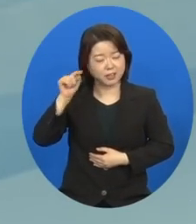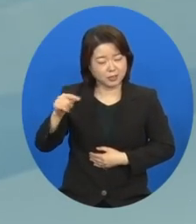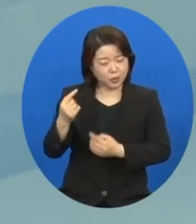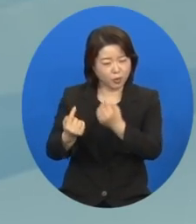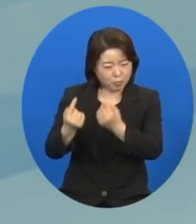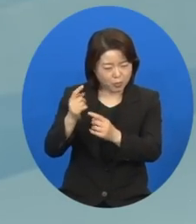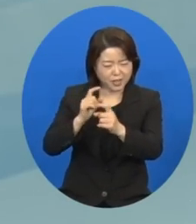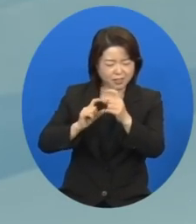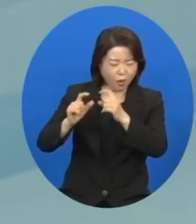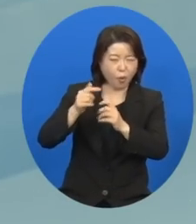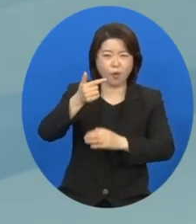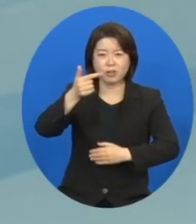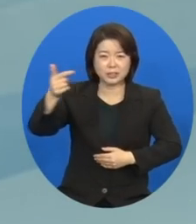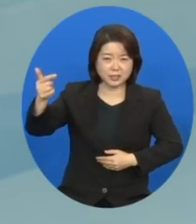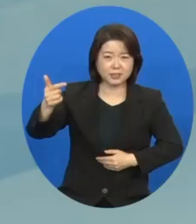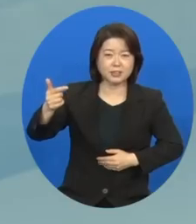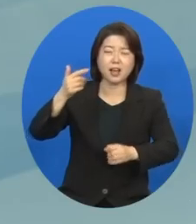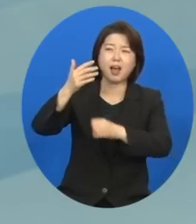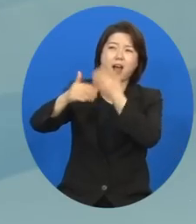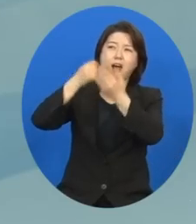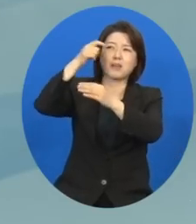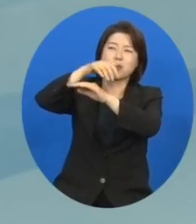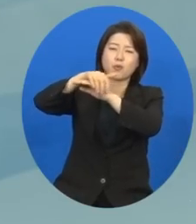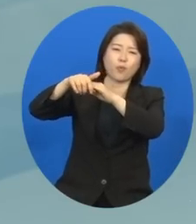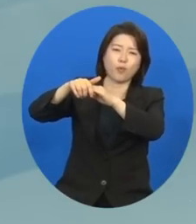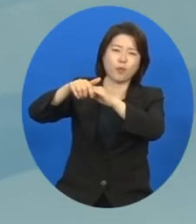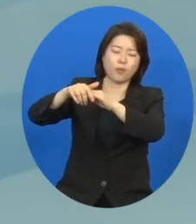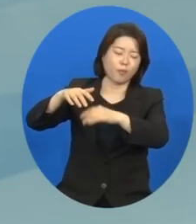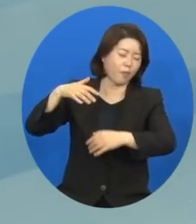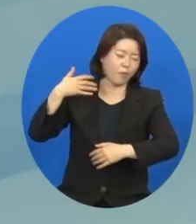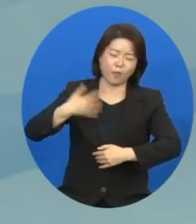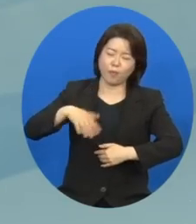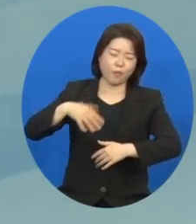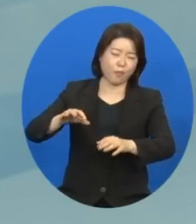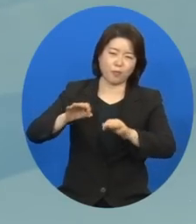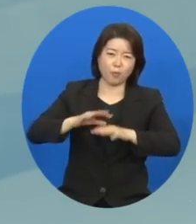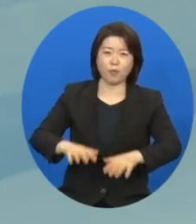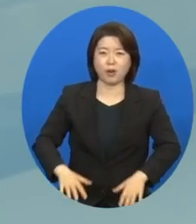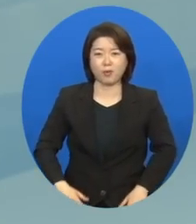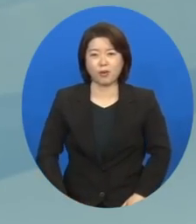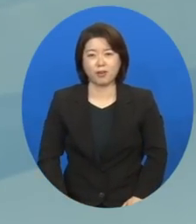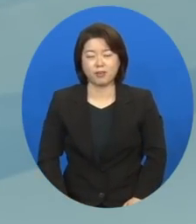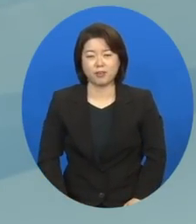그 이상 하나님의 계획은 너무나 놀랍다는 것입니다.